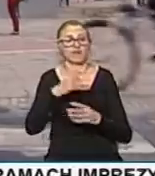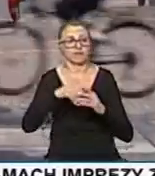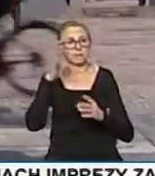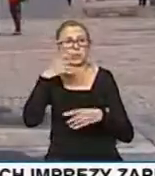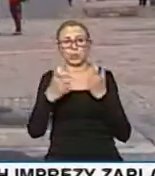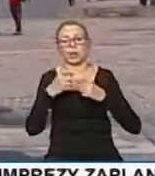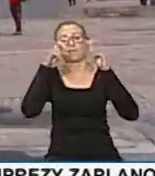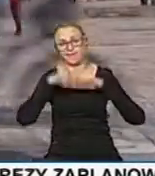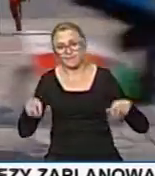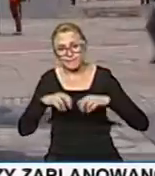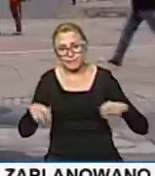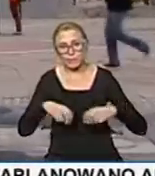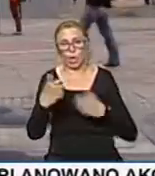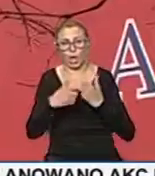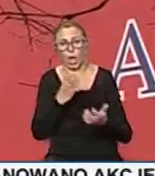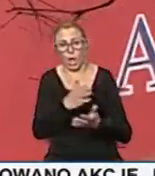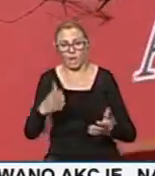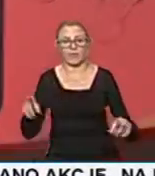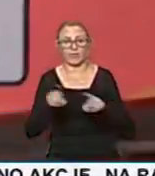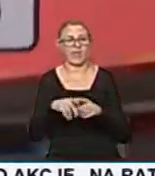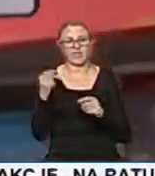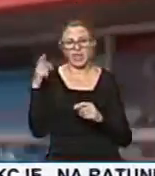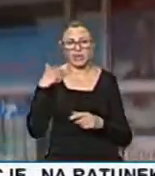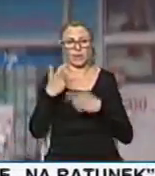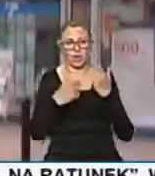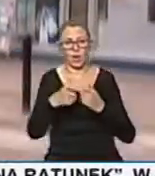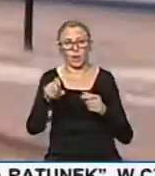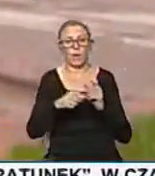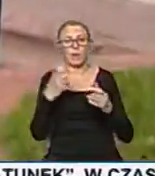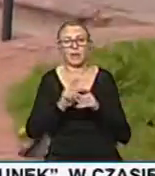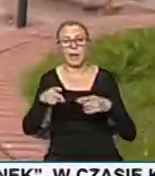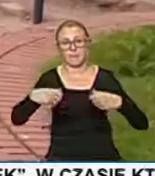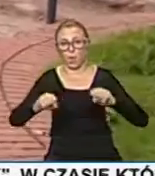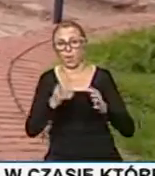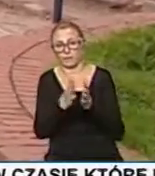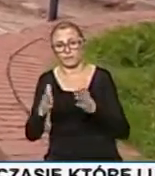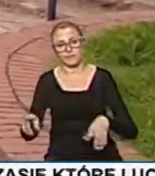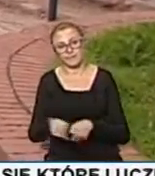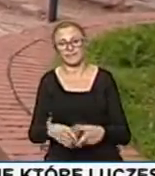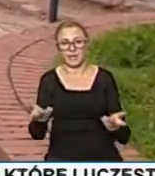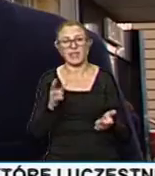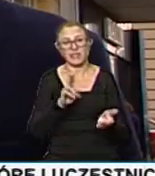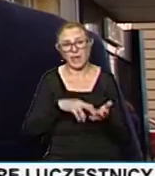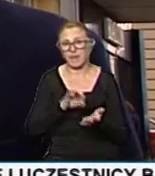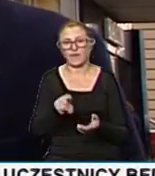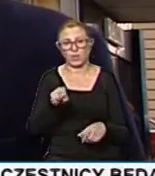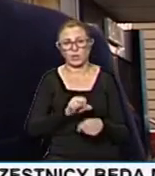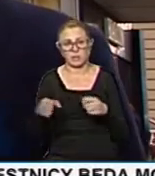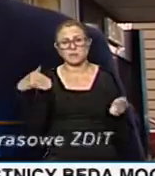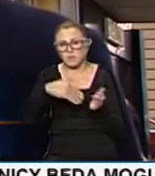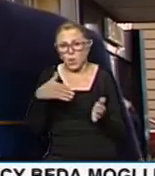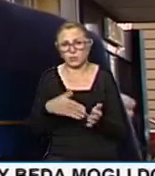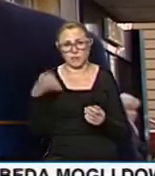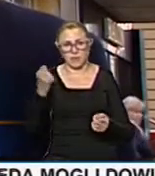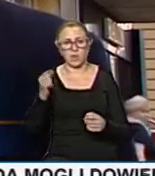trzeba zdemontować zarówno stację roweru publicznego, jak i niedawno zamontowane stojaki dla motocykli. Na pewno taka stacja roweru publicznego w tym miejscu jest